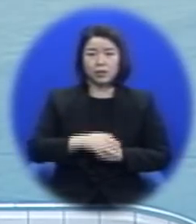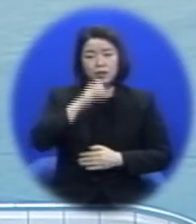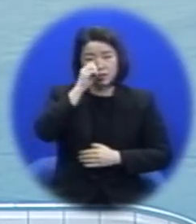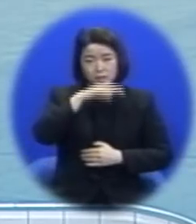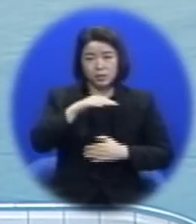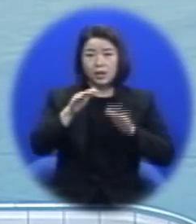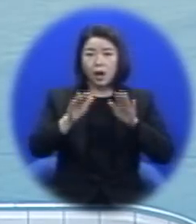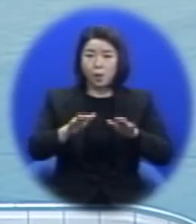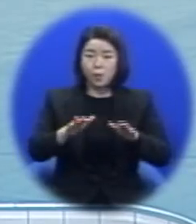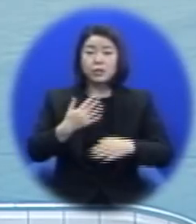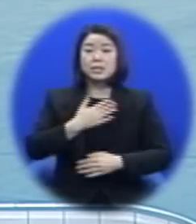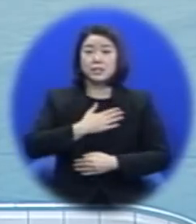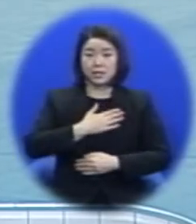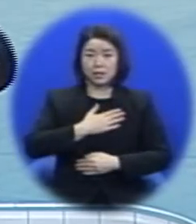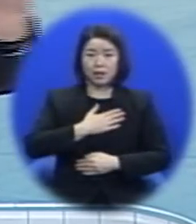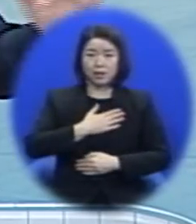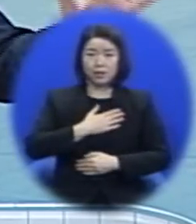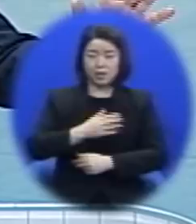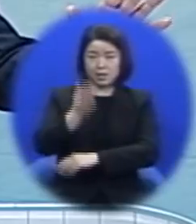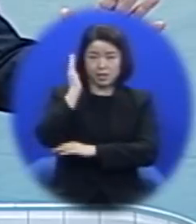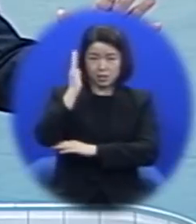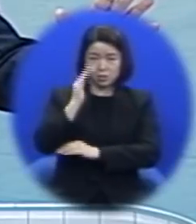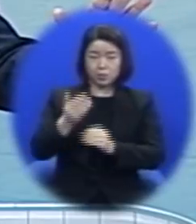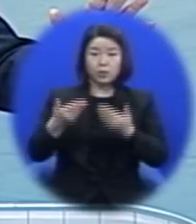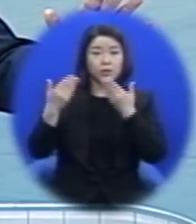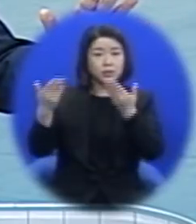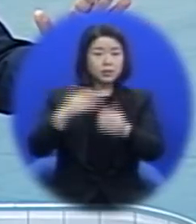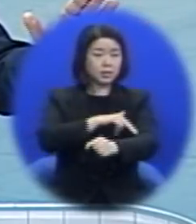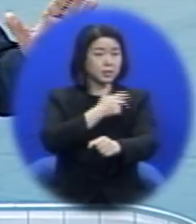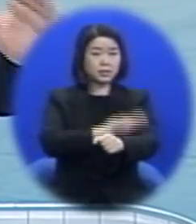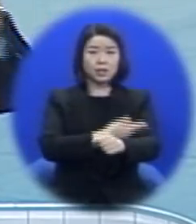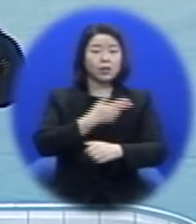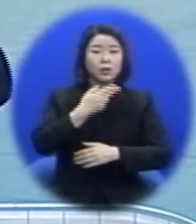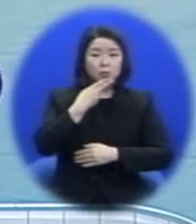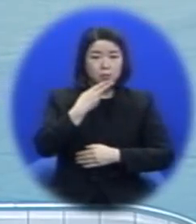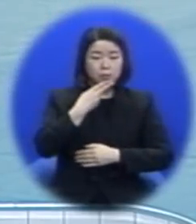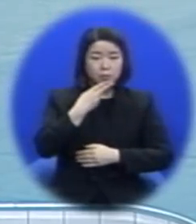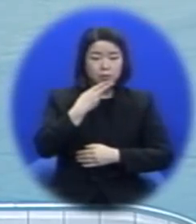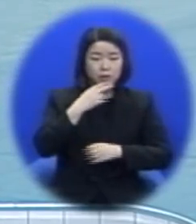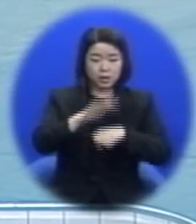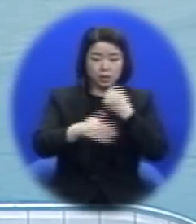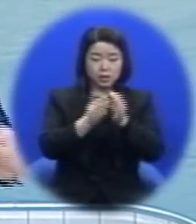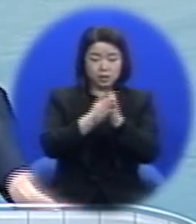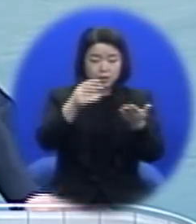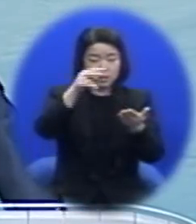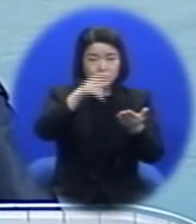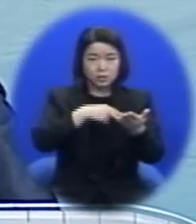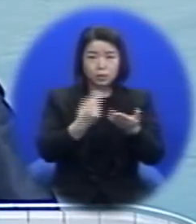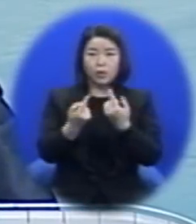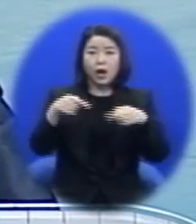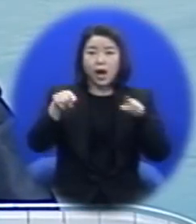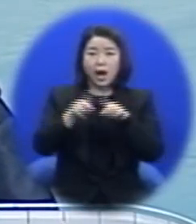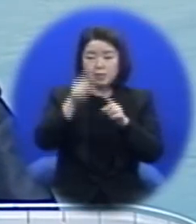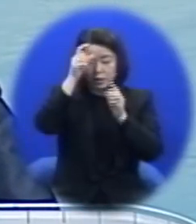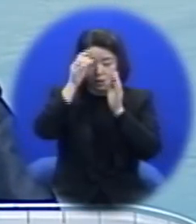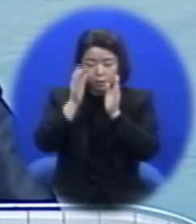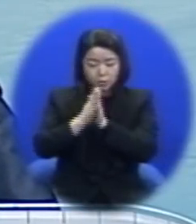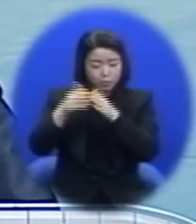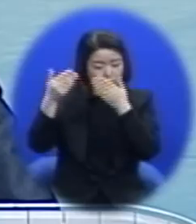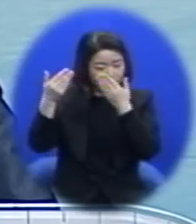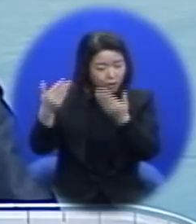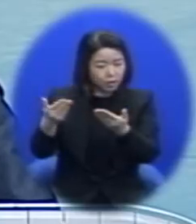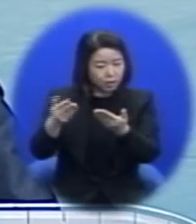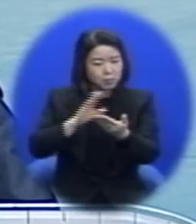오늘 제가 설교드릴 자격이 없습니다. 성경 읽고 같이 기도하고 마쳐야 하는 거